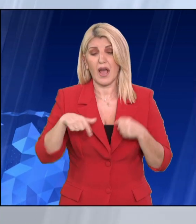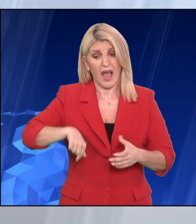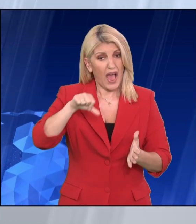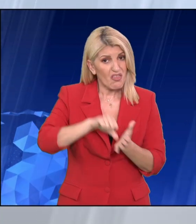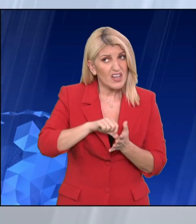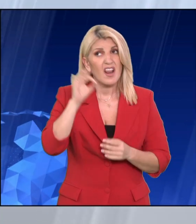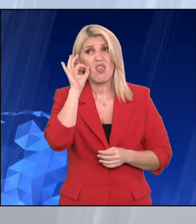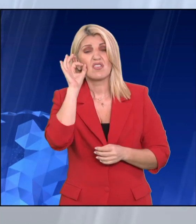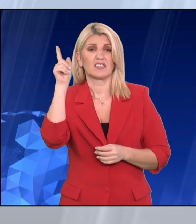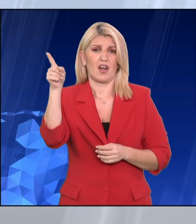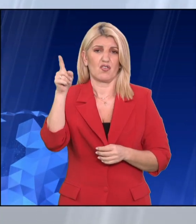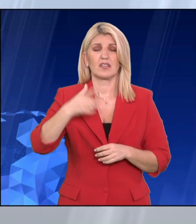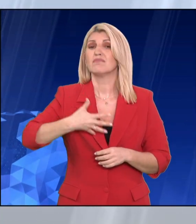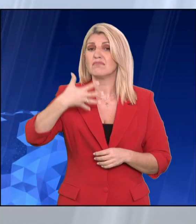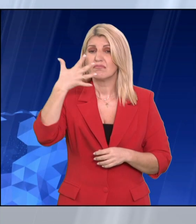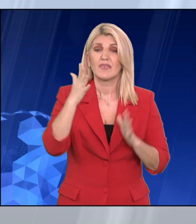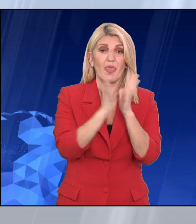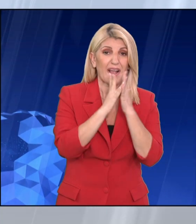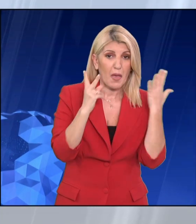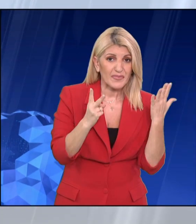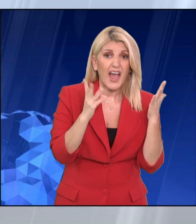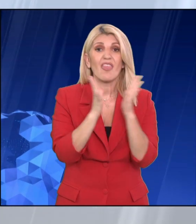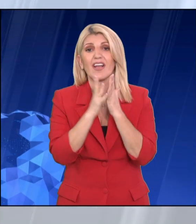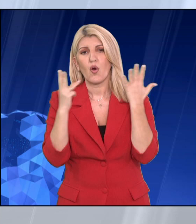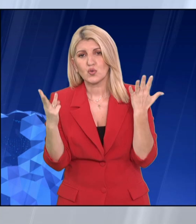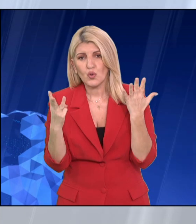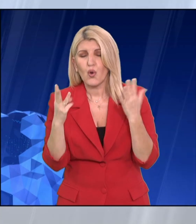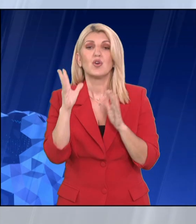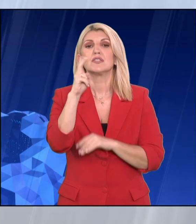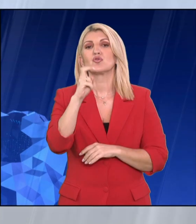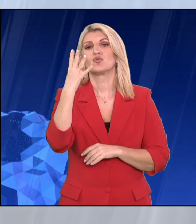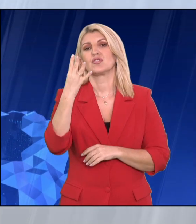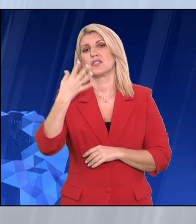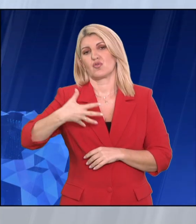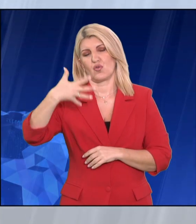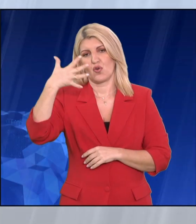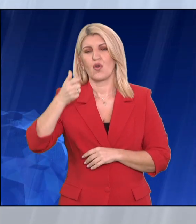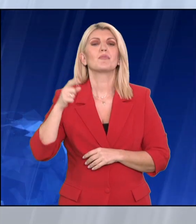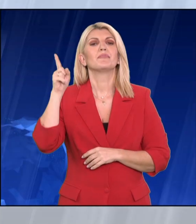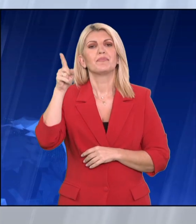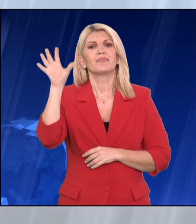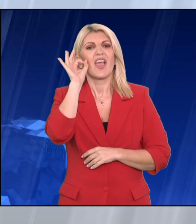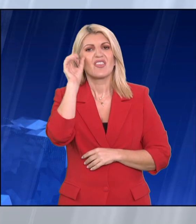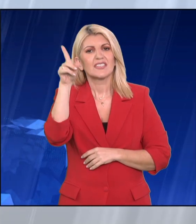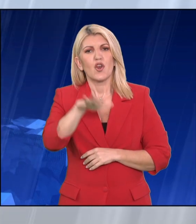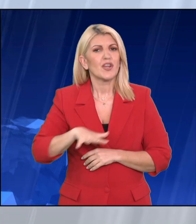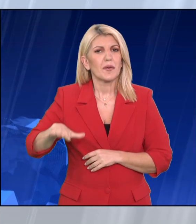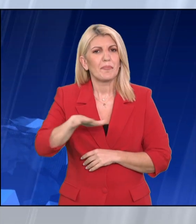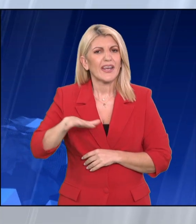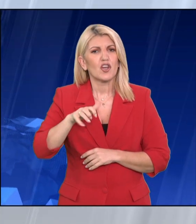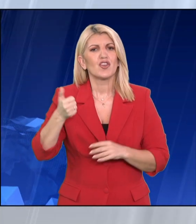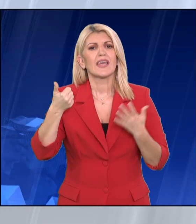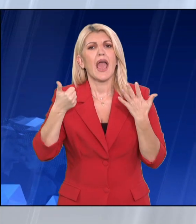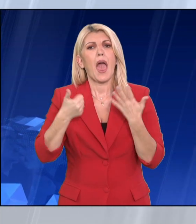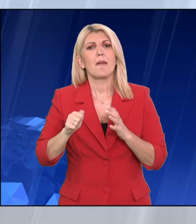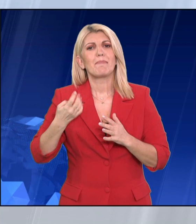17, 18 και 24 ετών. Στην επανομή της Θεσσαλονίκης, ένας 24χρονος έχασε τη ζωή του σε τροχαίο που σημειώθηκε περίπου